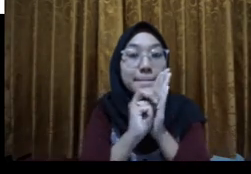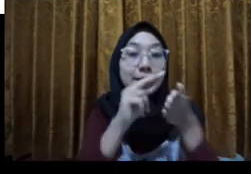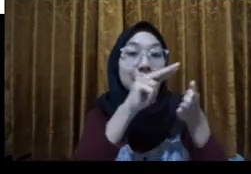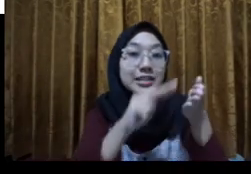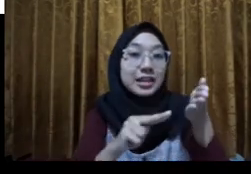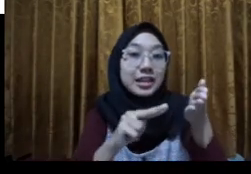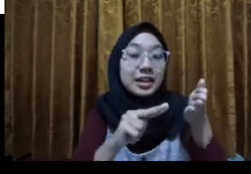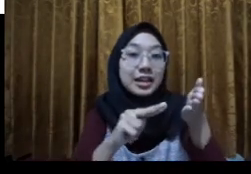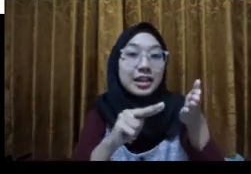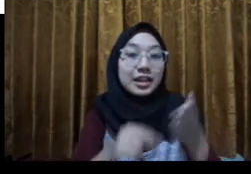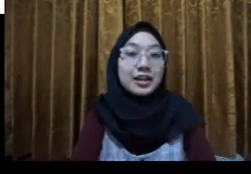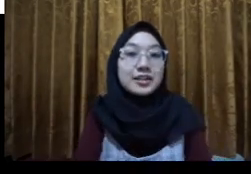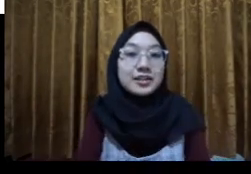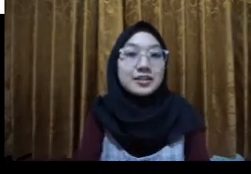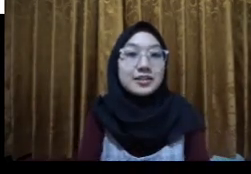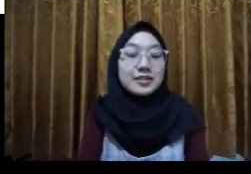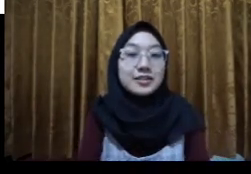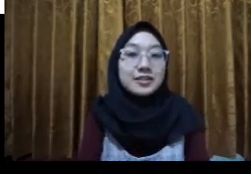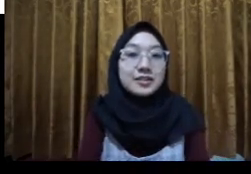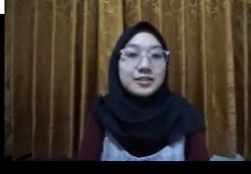dia bisa dipanah bawah sekali dulu.